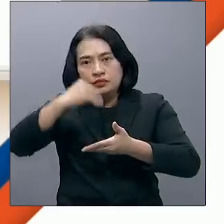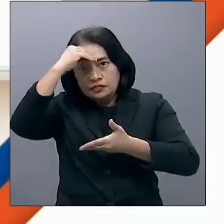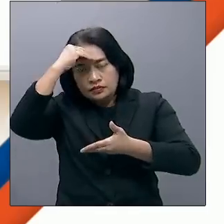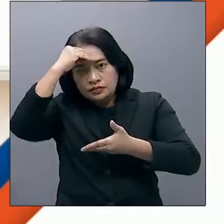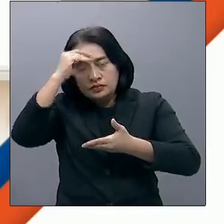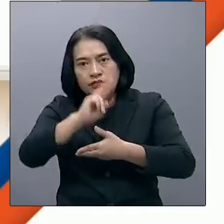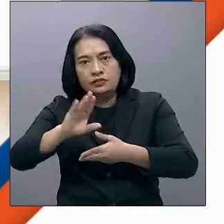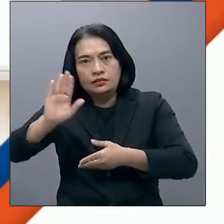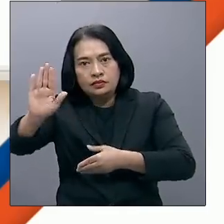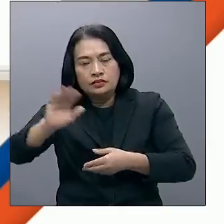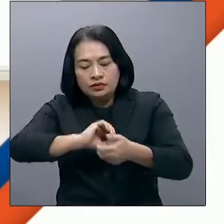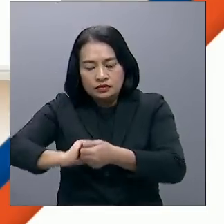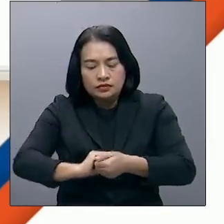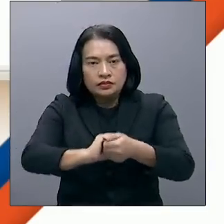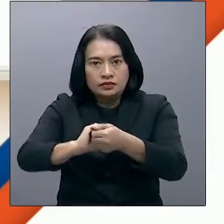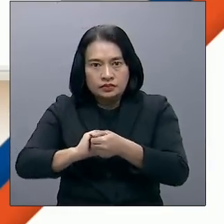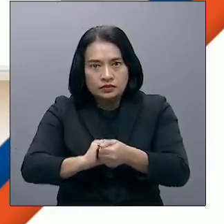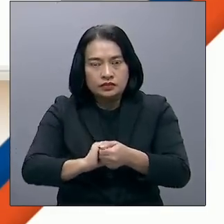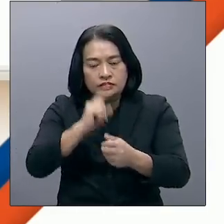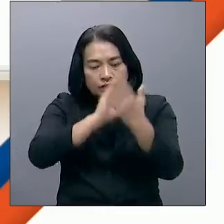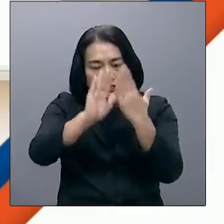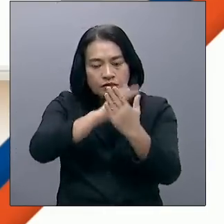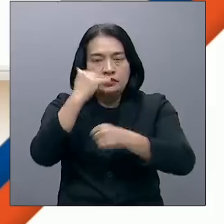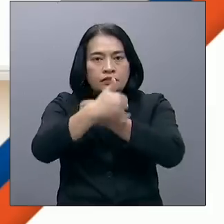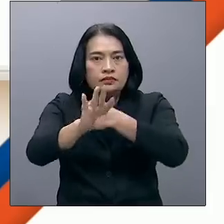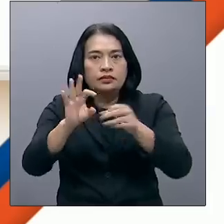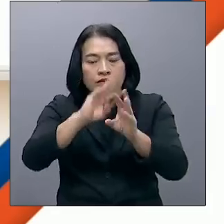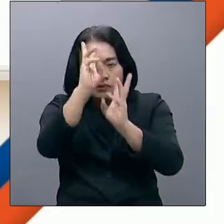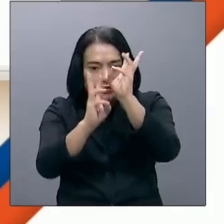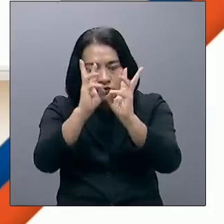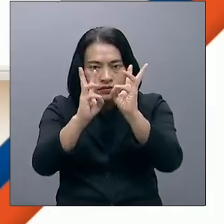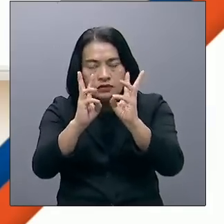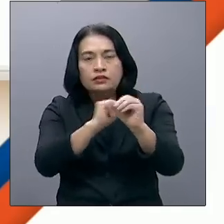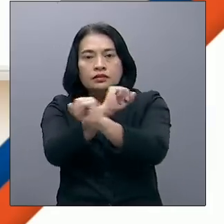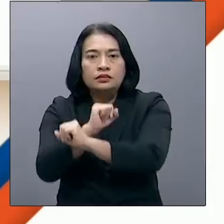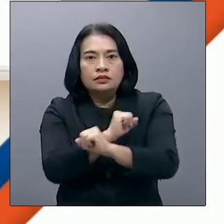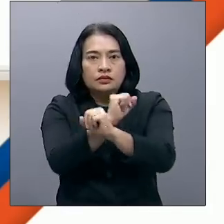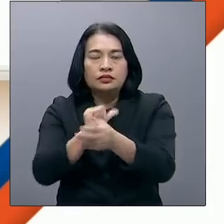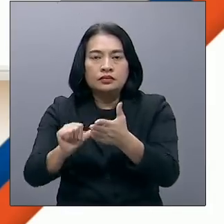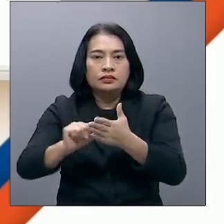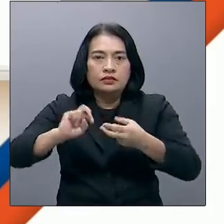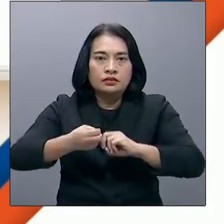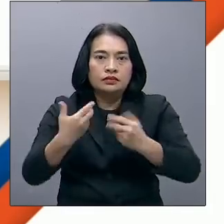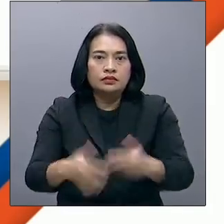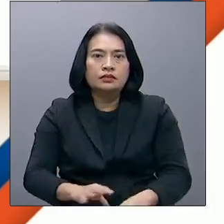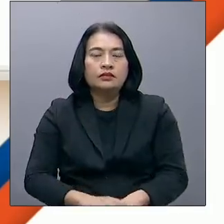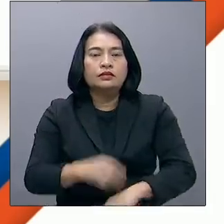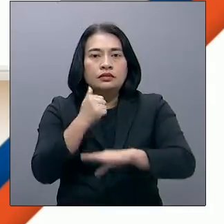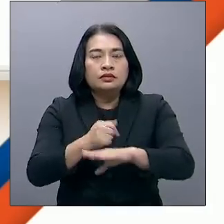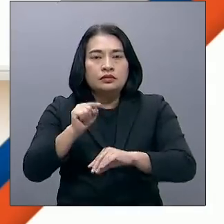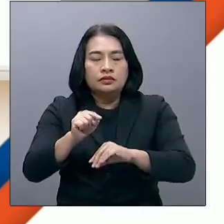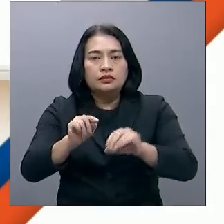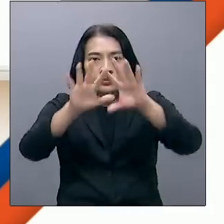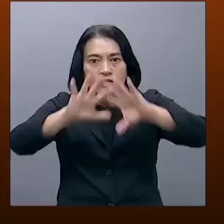สร้างความร่วมมือภายในและระหว่างประเทศแก้ไขปัญหาฝุ่นพิษและการฟื้นฟูบทบาทผู้นำของไทยในอาเซียน